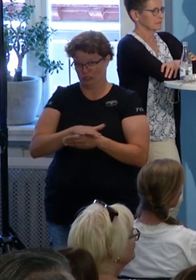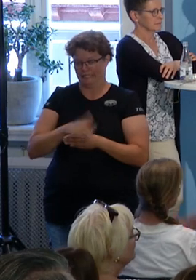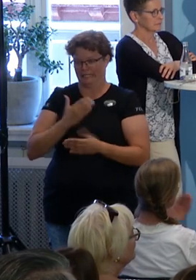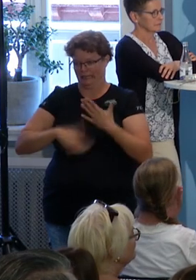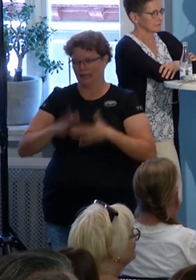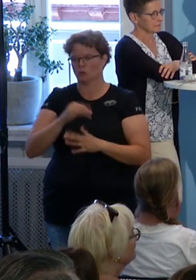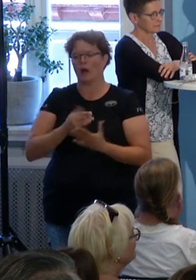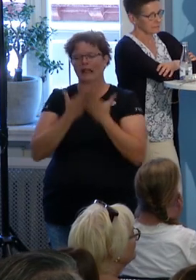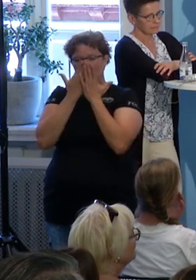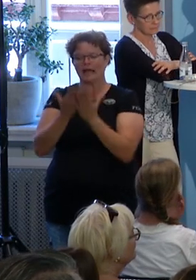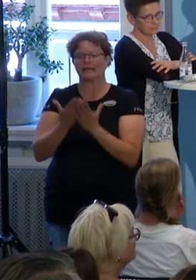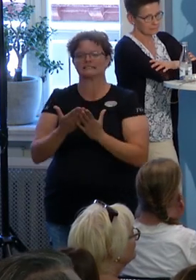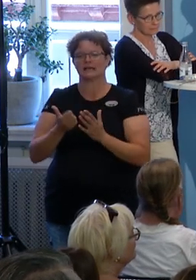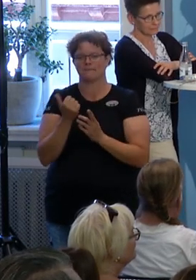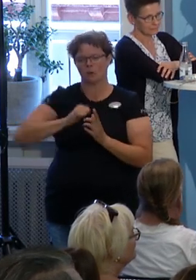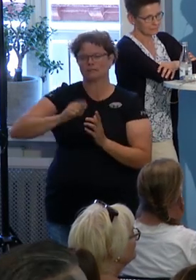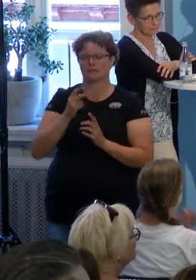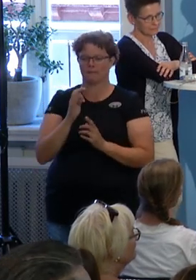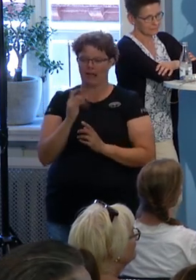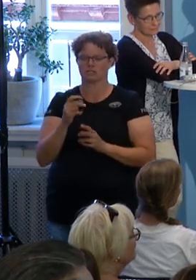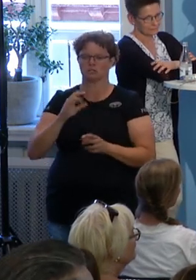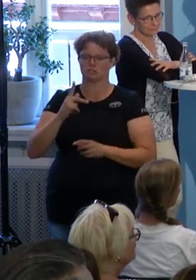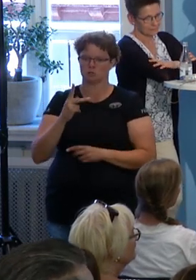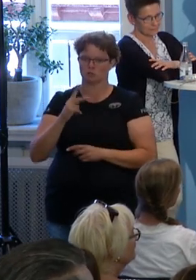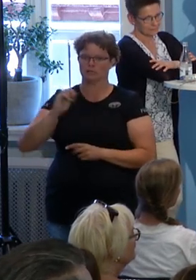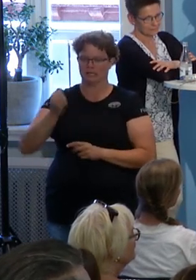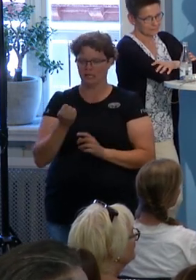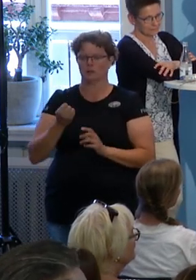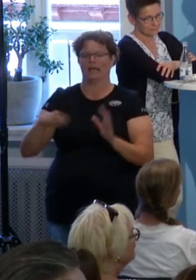läs brottsbalken 29 kapitlet 3 och